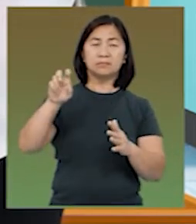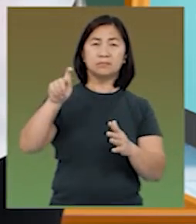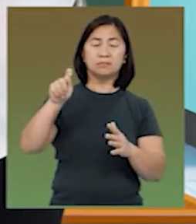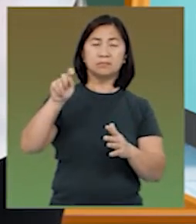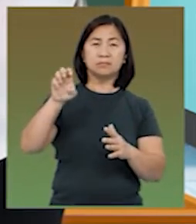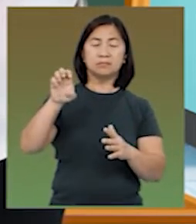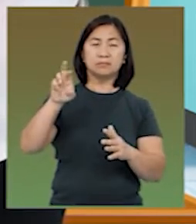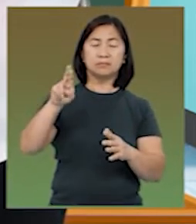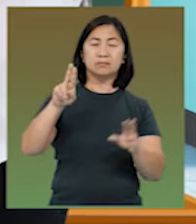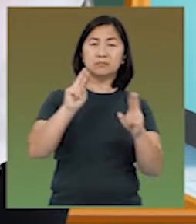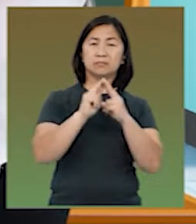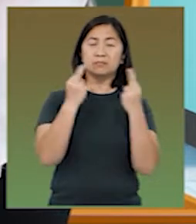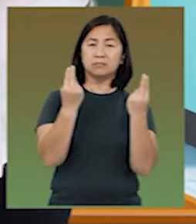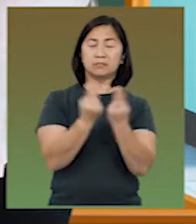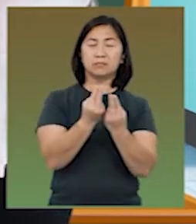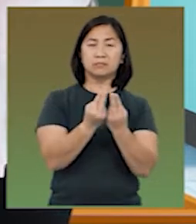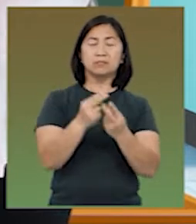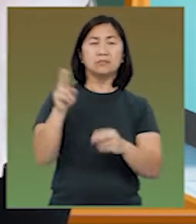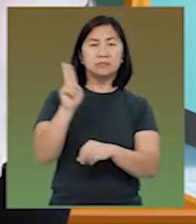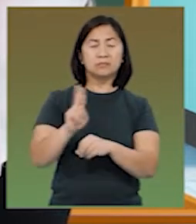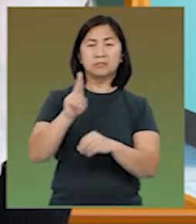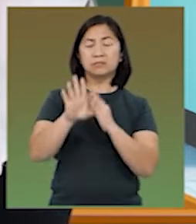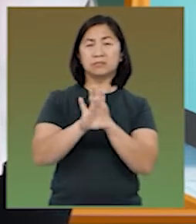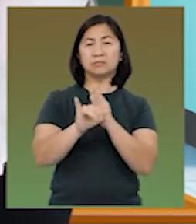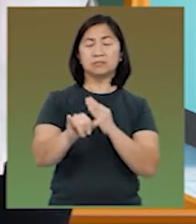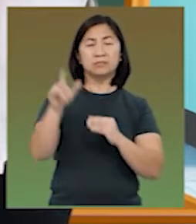Ito ay ang unit na ginamit ni Lino.